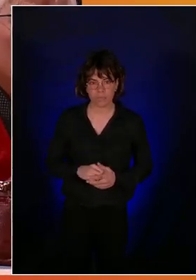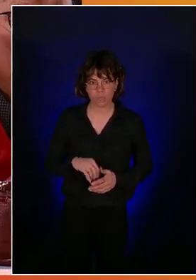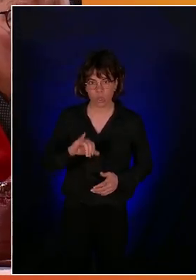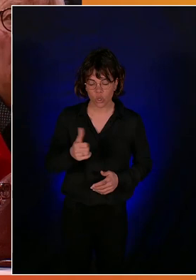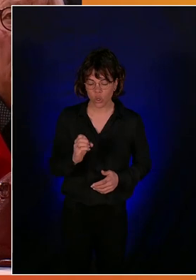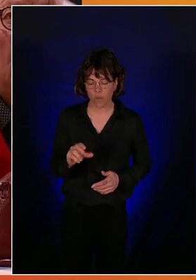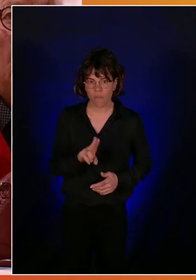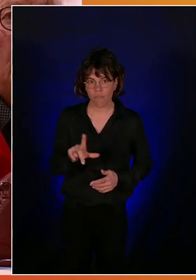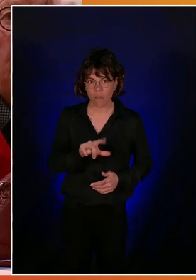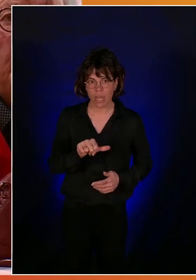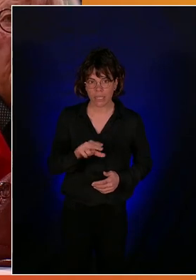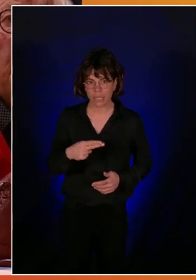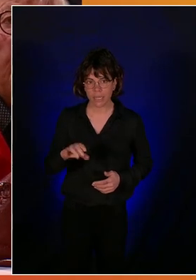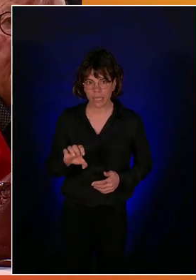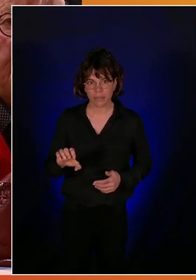Giovanni Mendola,